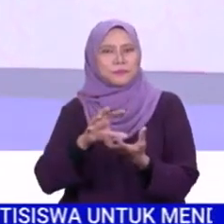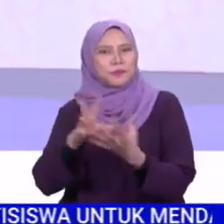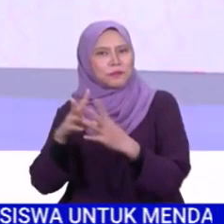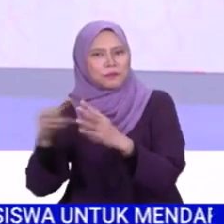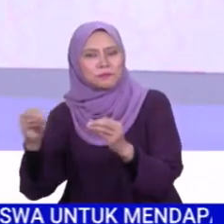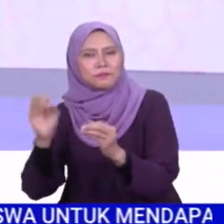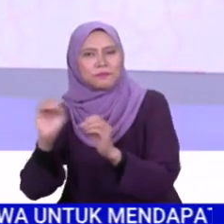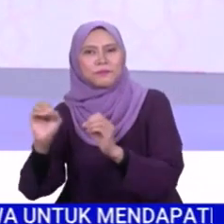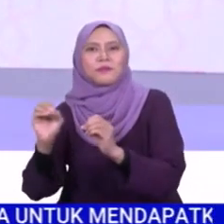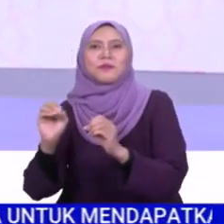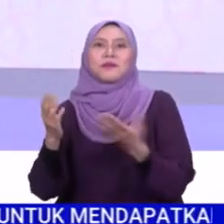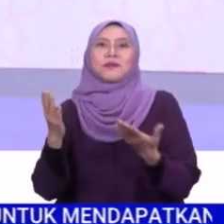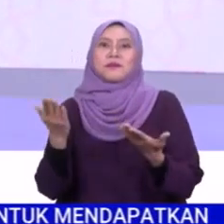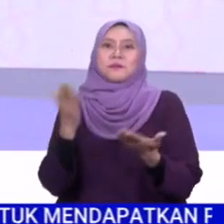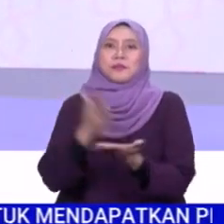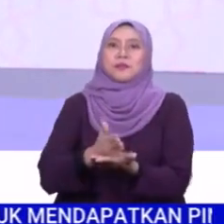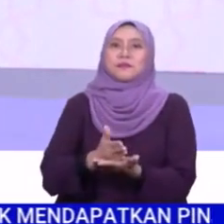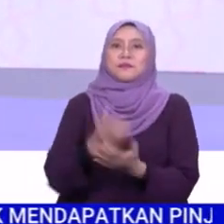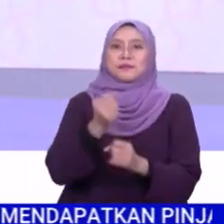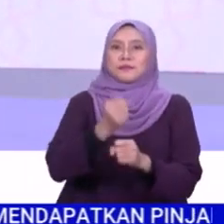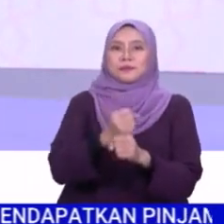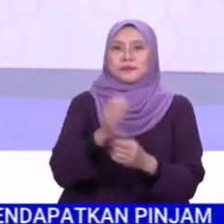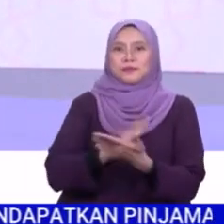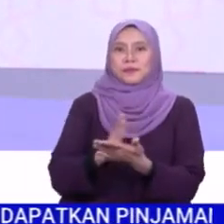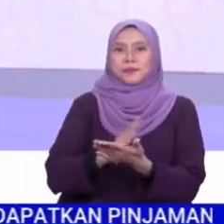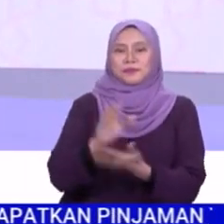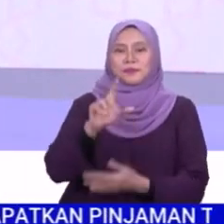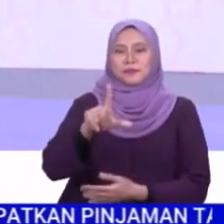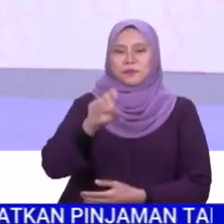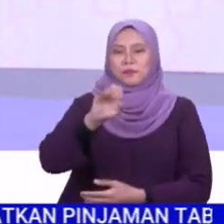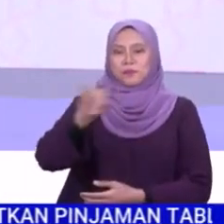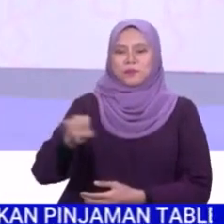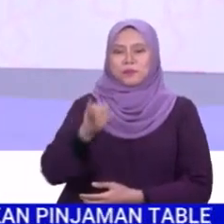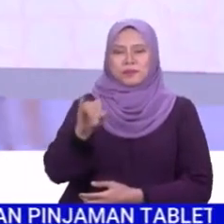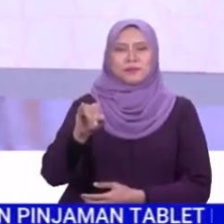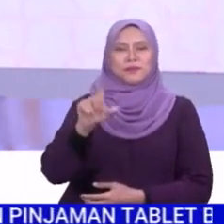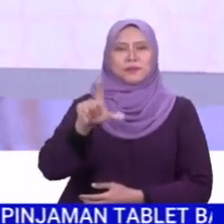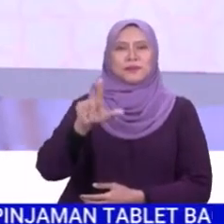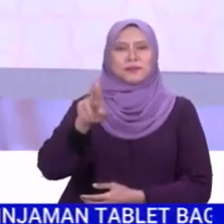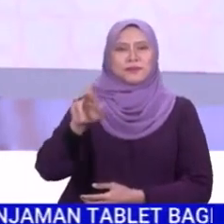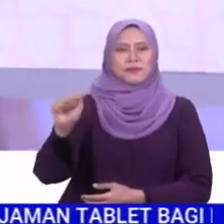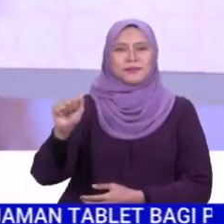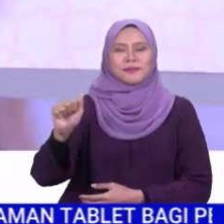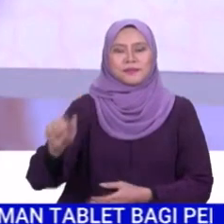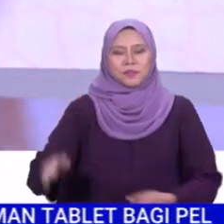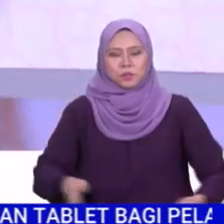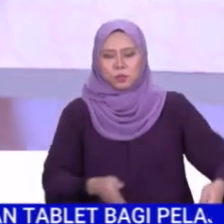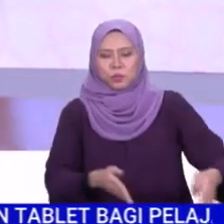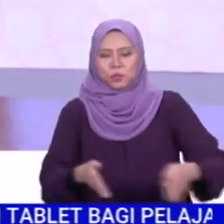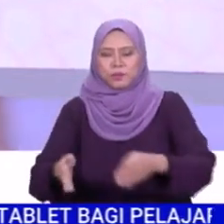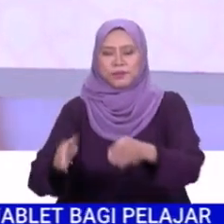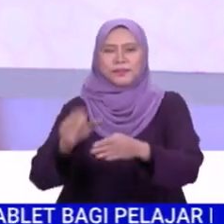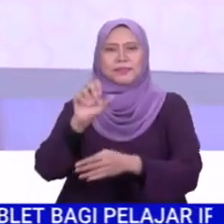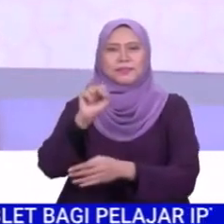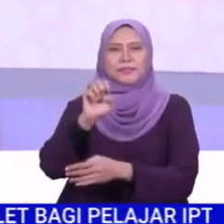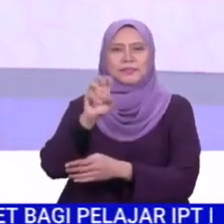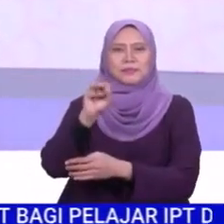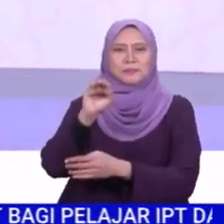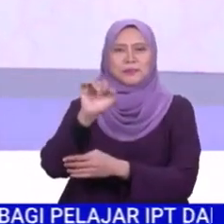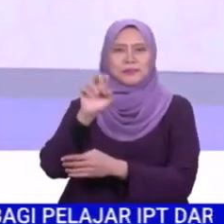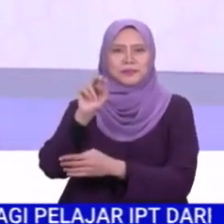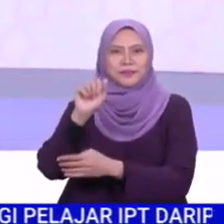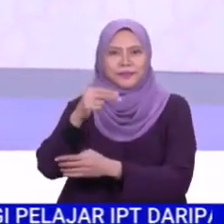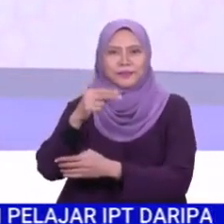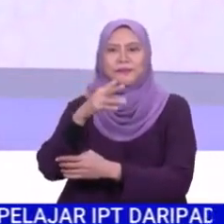petang tadi susulan pemberhentian tugas sementara Loji rawatan air lari sungai semenyih dan elory Bukit tampoy nusares